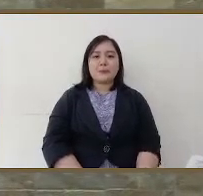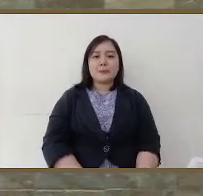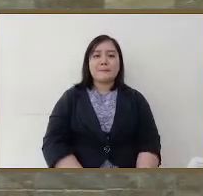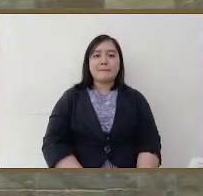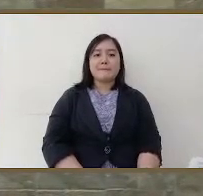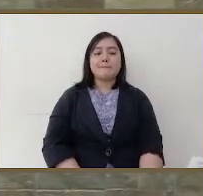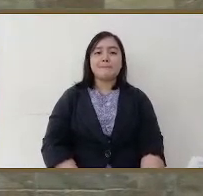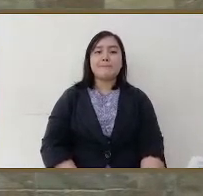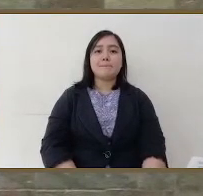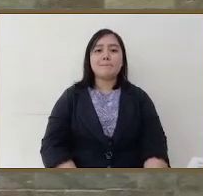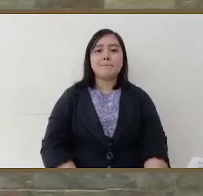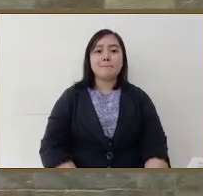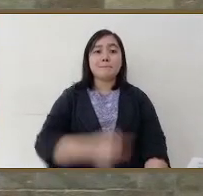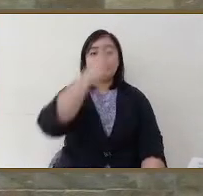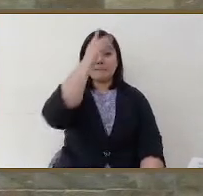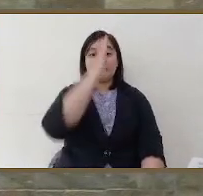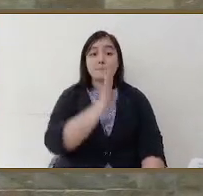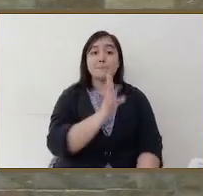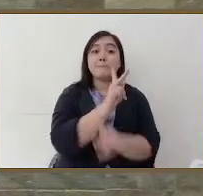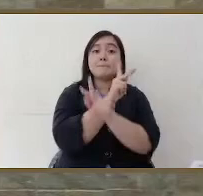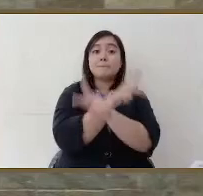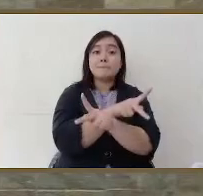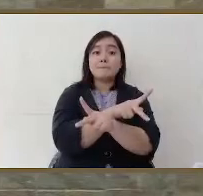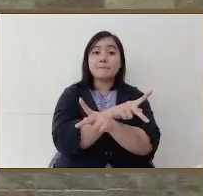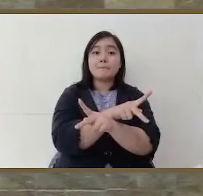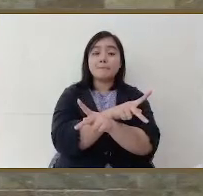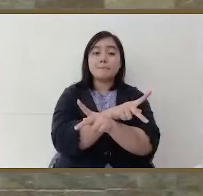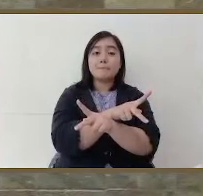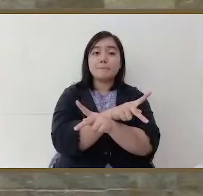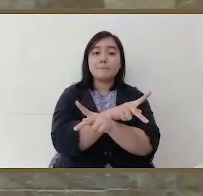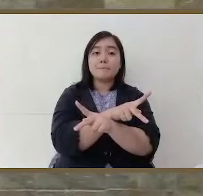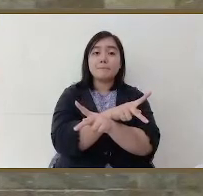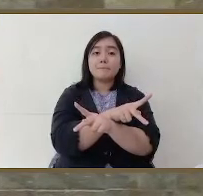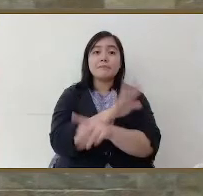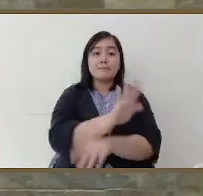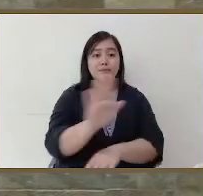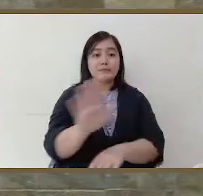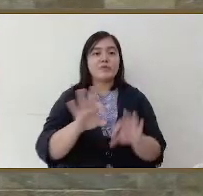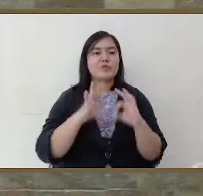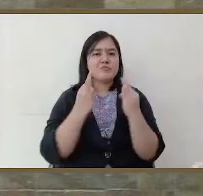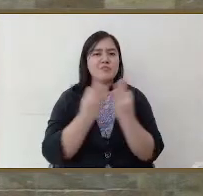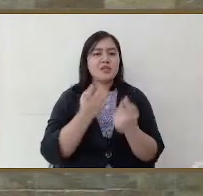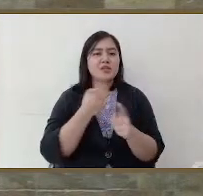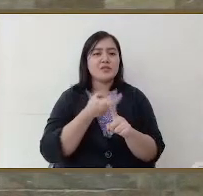pinuprotektahan ng Diyos na mawasak ang iyong tahanan.